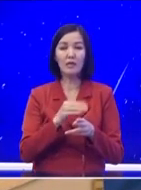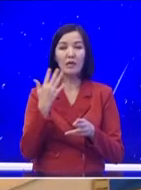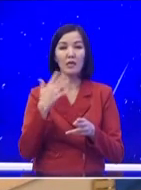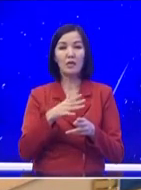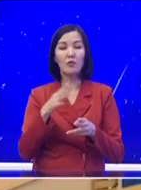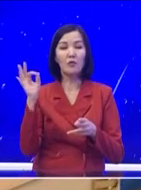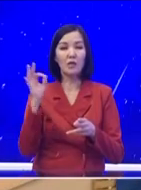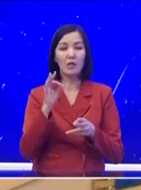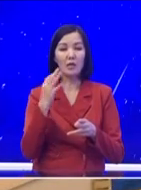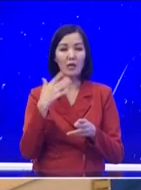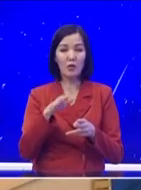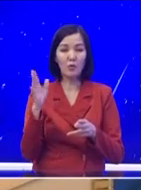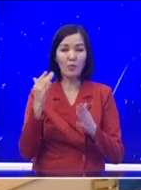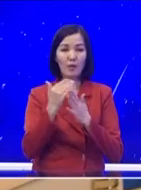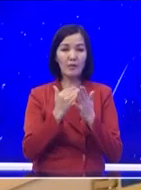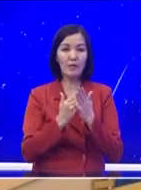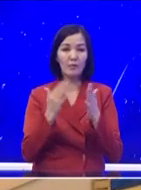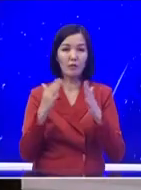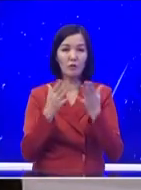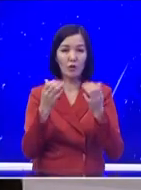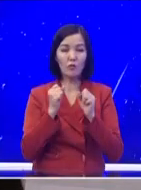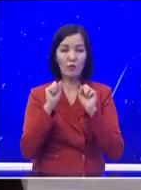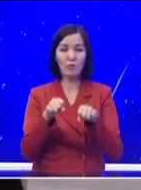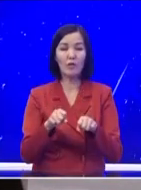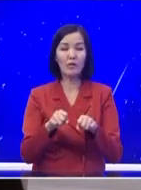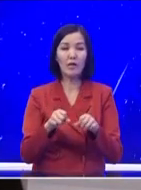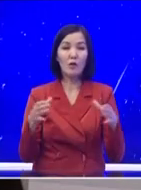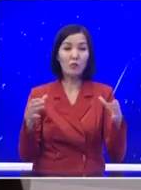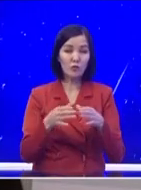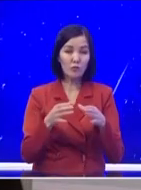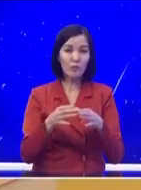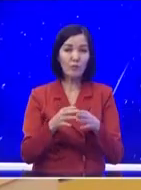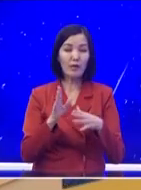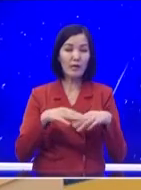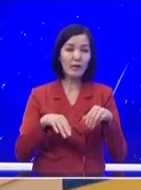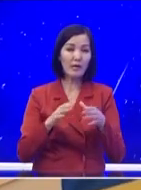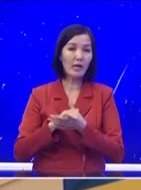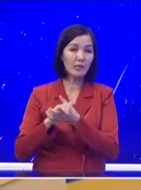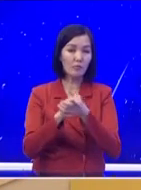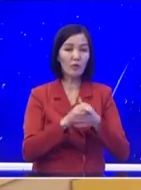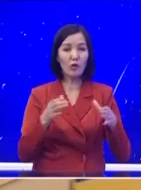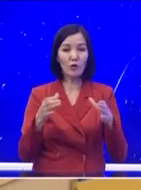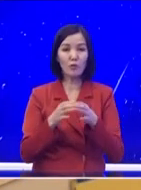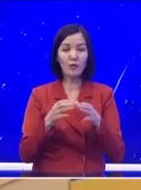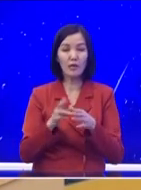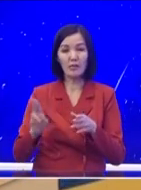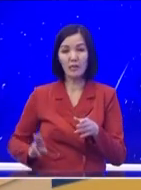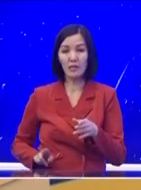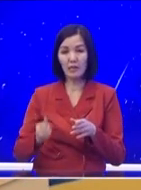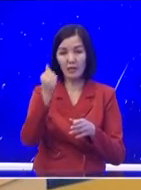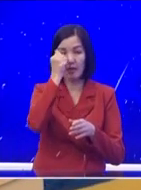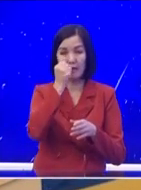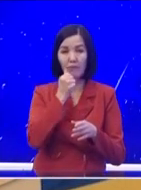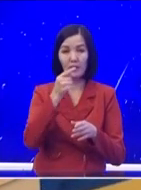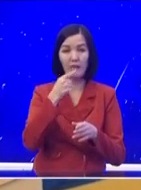50-50 бағдарламасы бойынша үй алуыма мүмкіндік туып тұр. Әріптестеріме және кәсіподақ ұйымының мүшелеріне, директорына үлкен